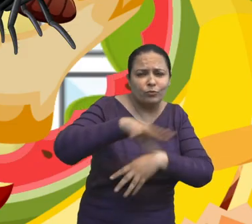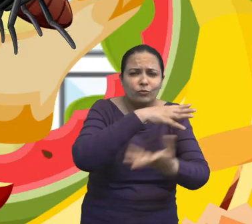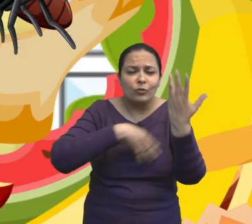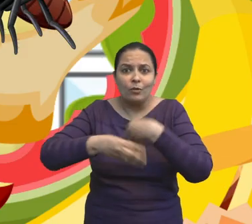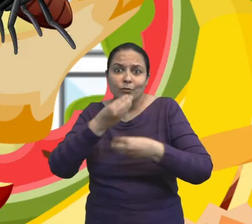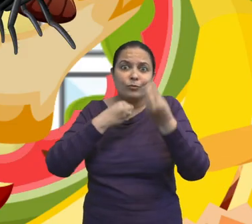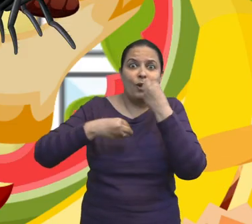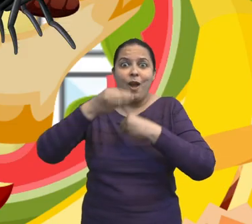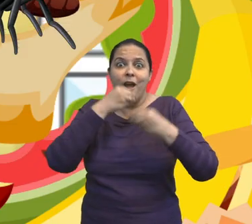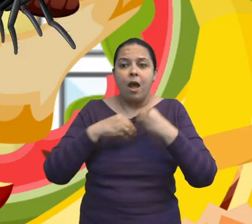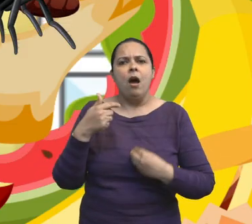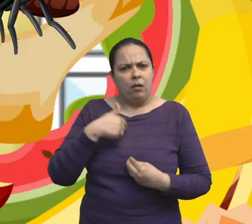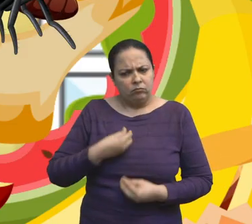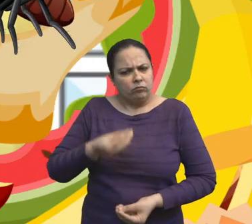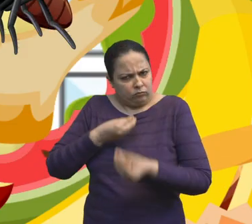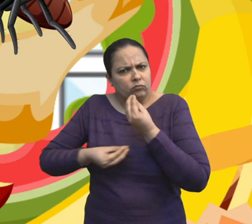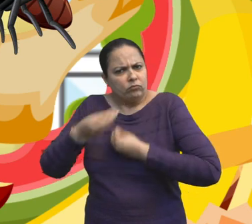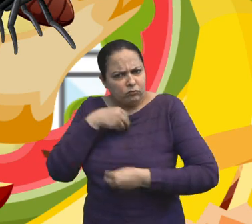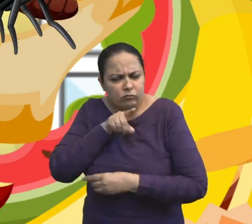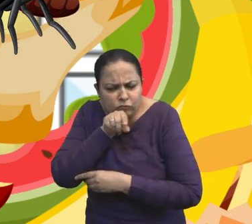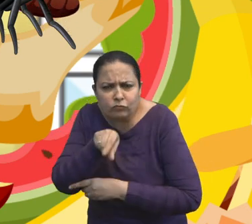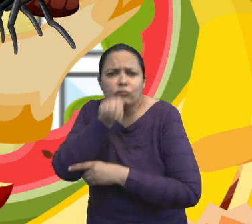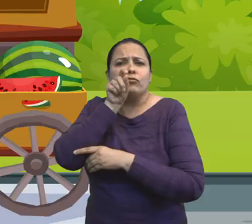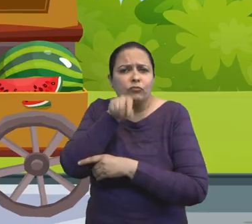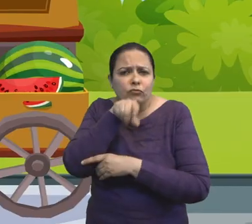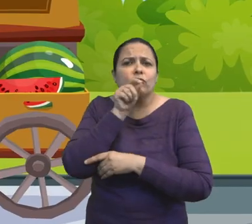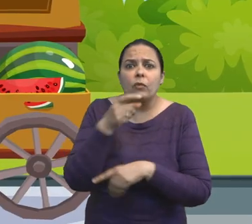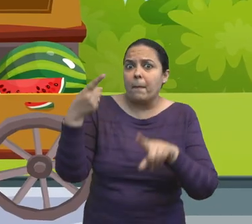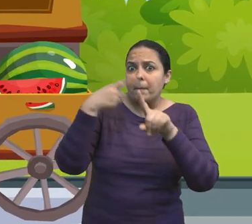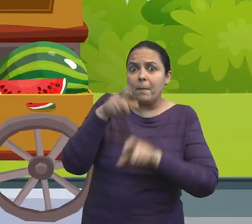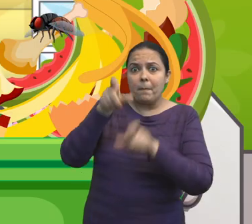आज हमारा खाना भी है और लोगों का भी।